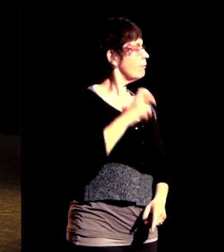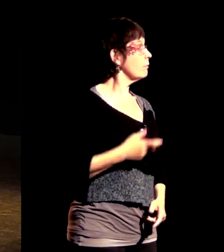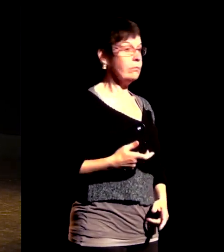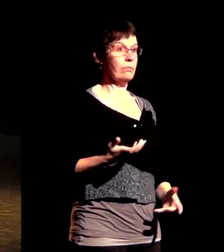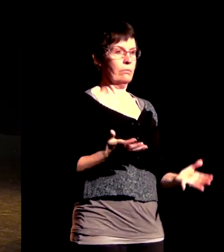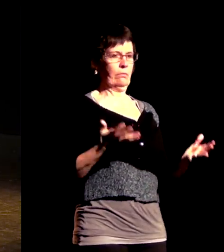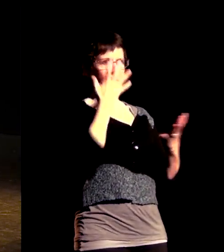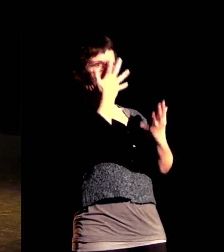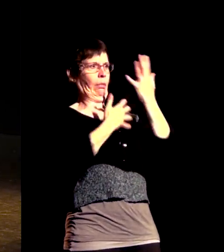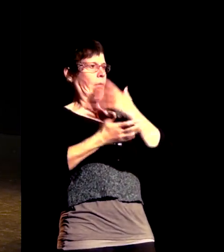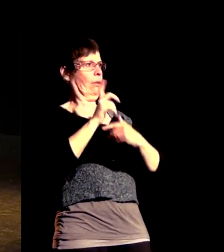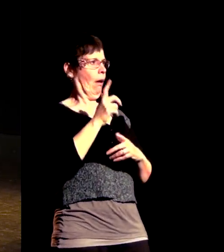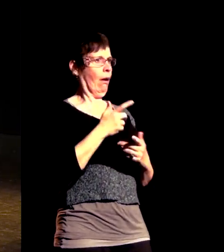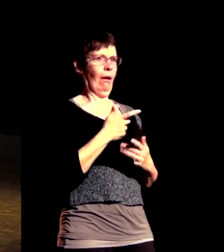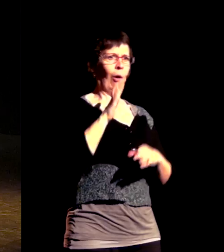Je suis pas antisémite, je suis juif.